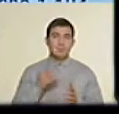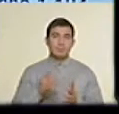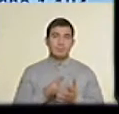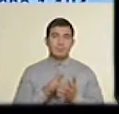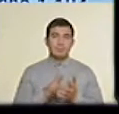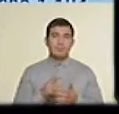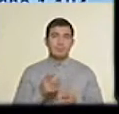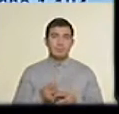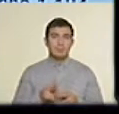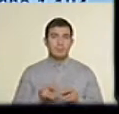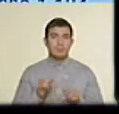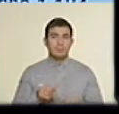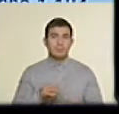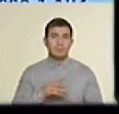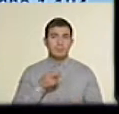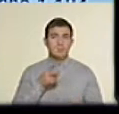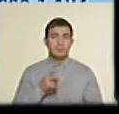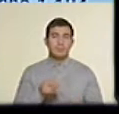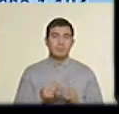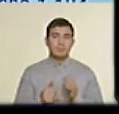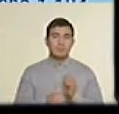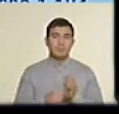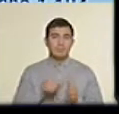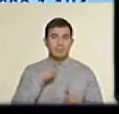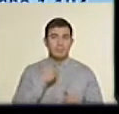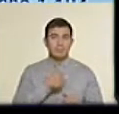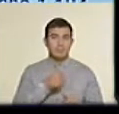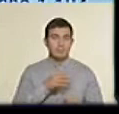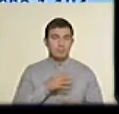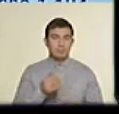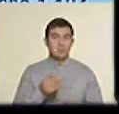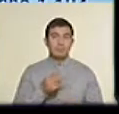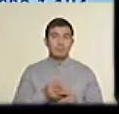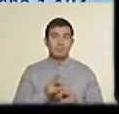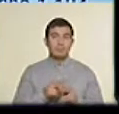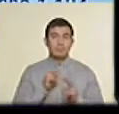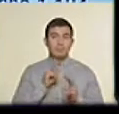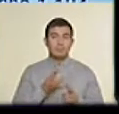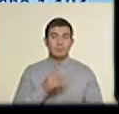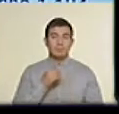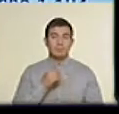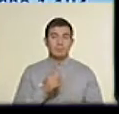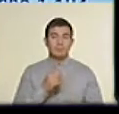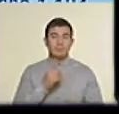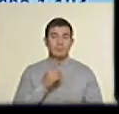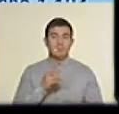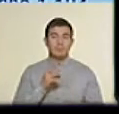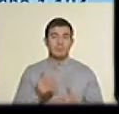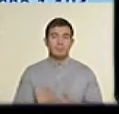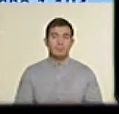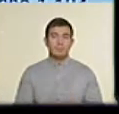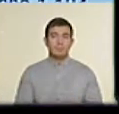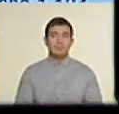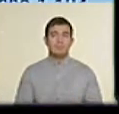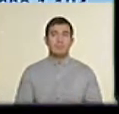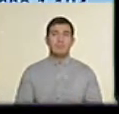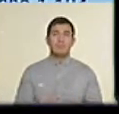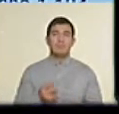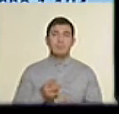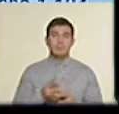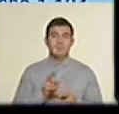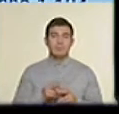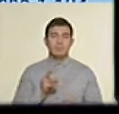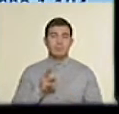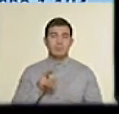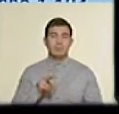qayd etilgan bo'lsa, 2016-yil yakuniga kelib, bu ko'rsatkich 1 milliard 1235 million kishiga